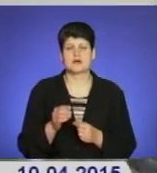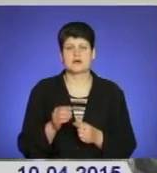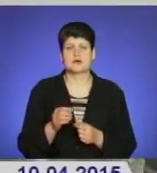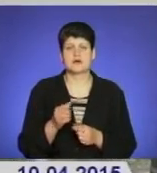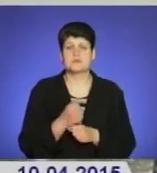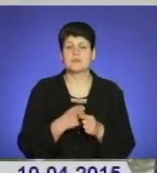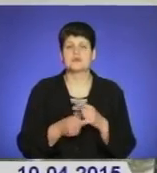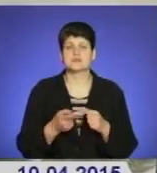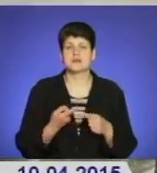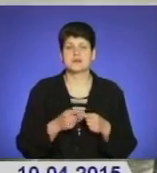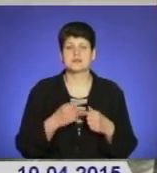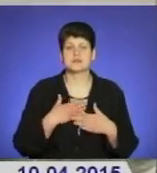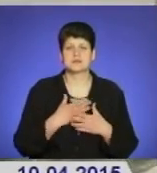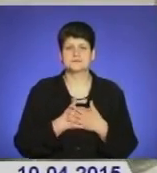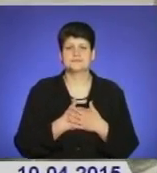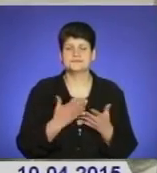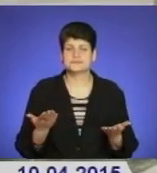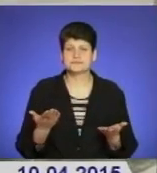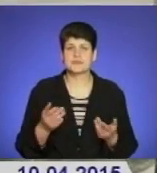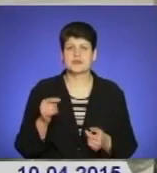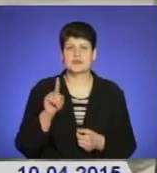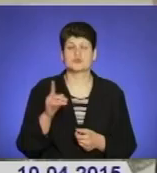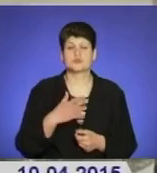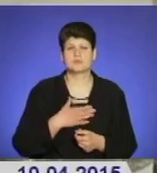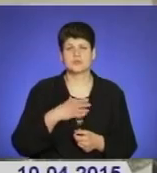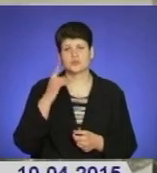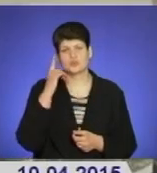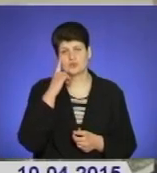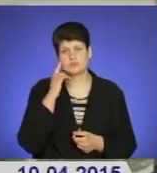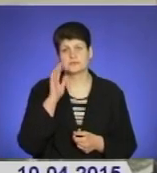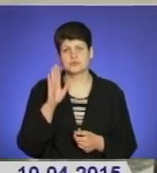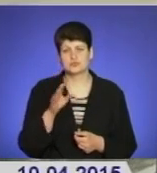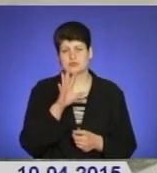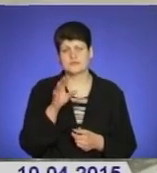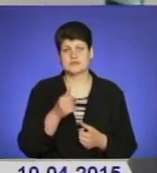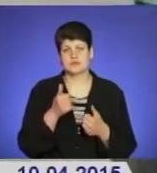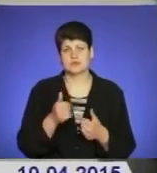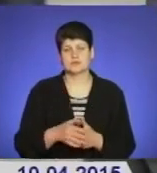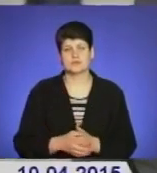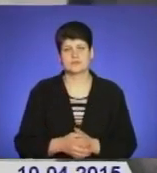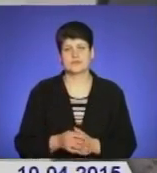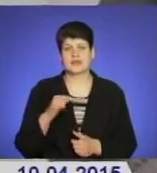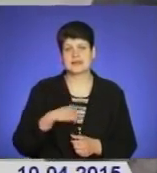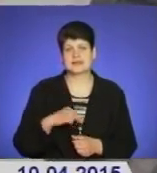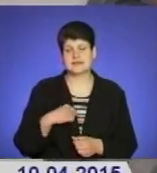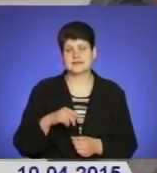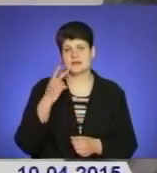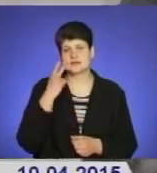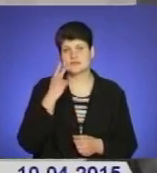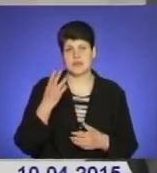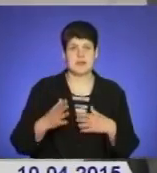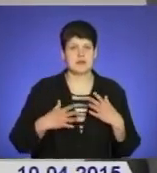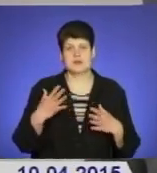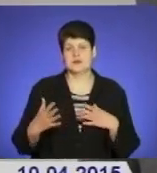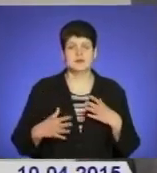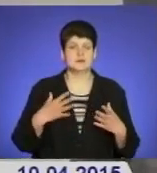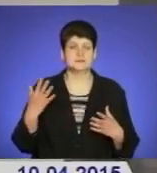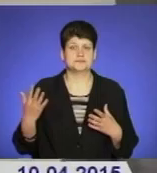любиме, так що ми думаємо, що буде все нормально. Я настрій, як завжди,